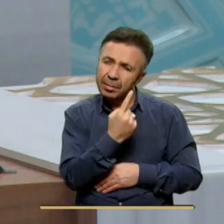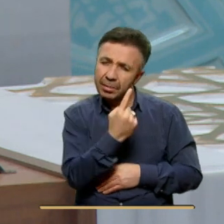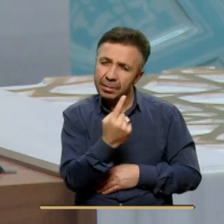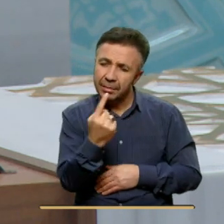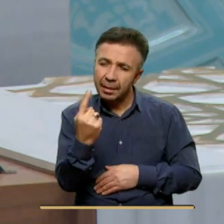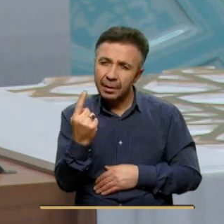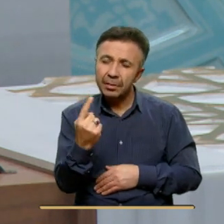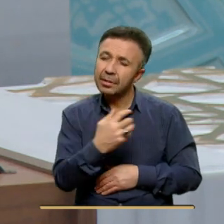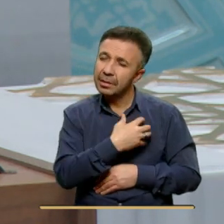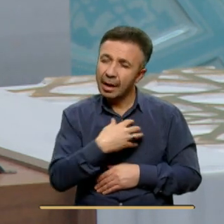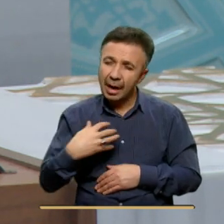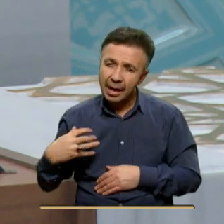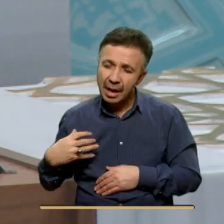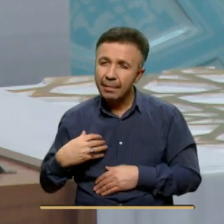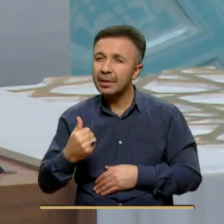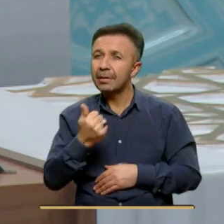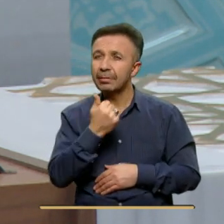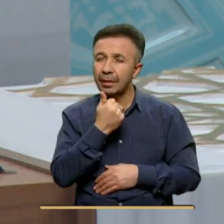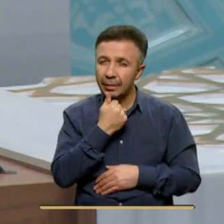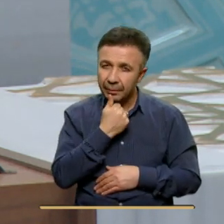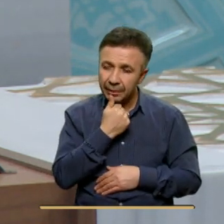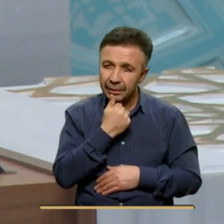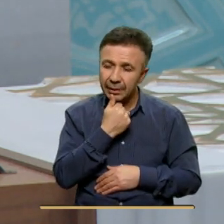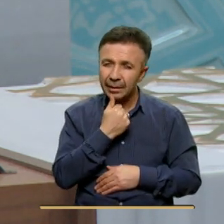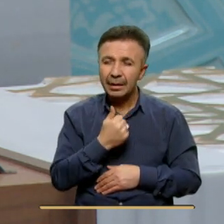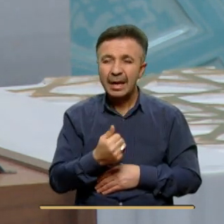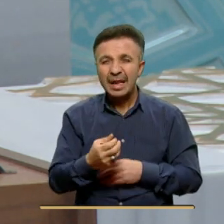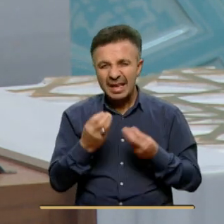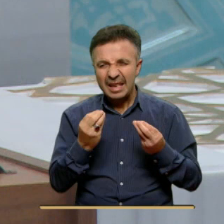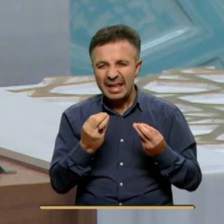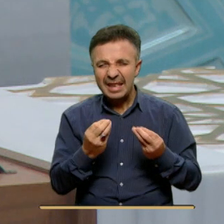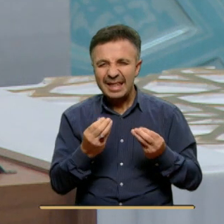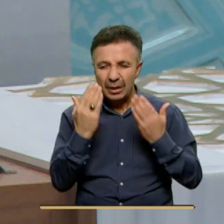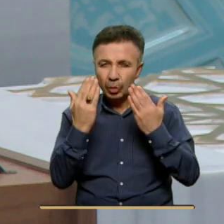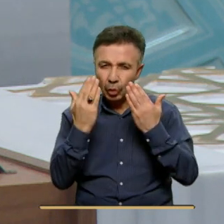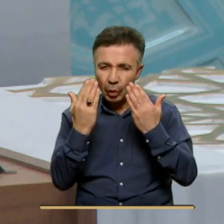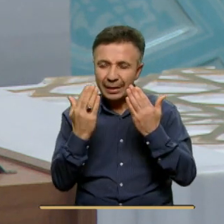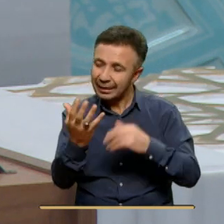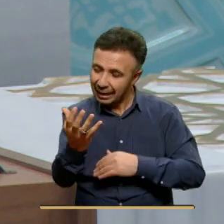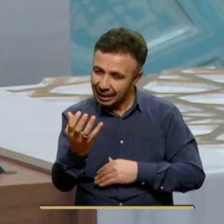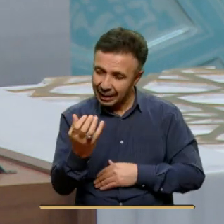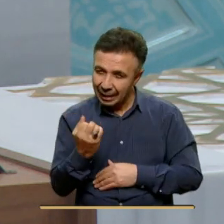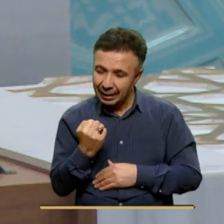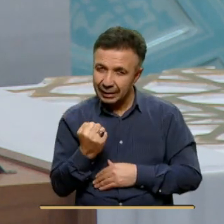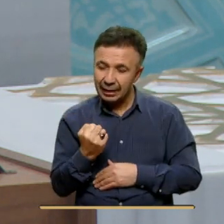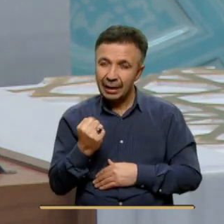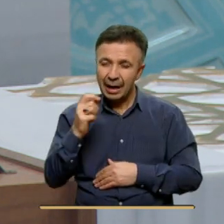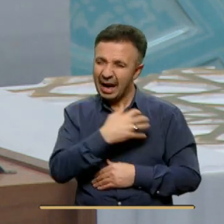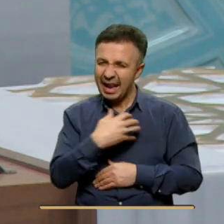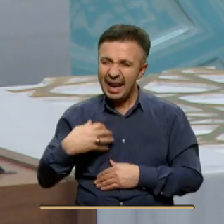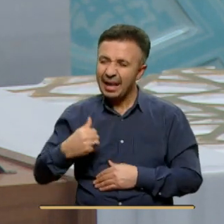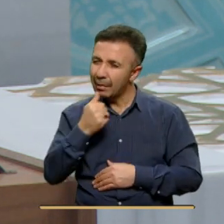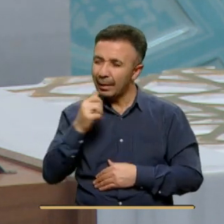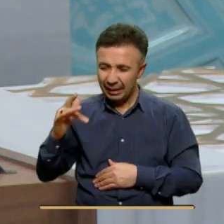birerimizi, annelerimizin, babalarımızın hayır duasını alacak, onları razı edecek,